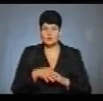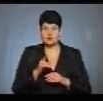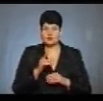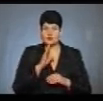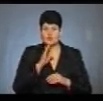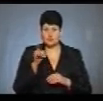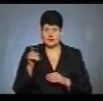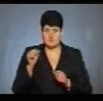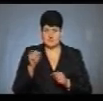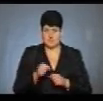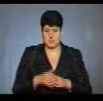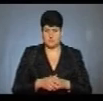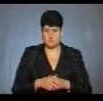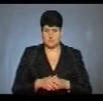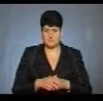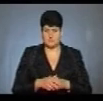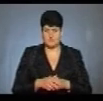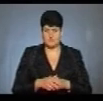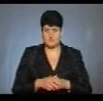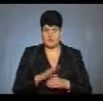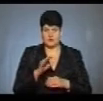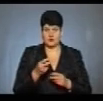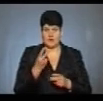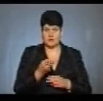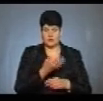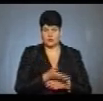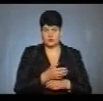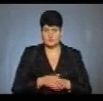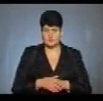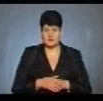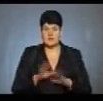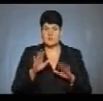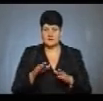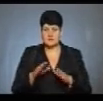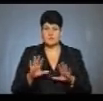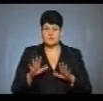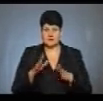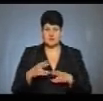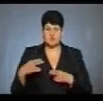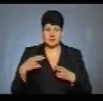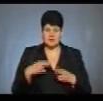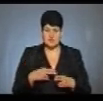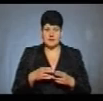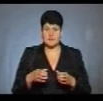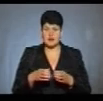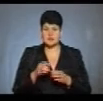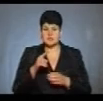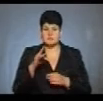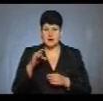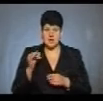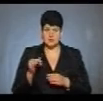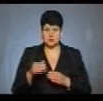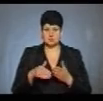там збило, а чого то все лежало тут. На місце події виїжджала бригада Збаразької підстанції швидкої